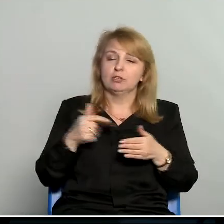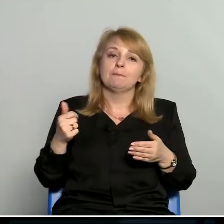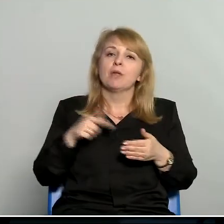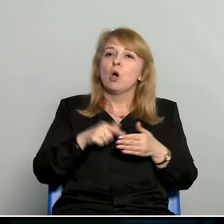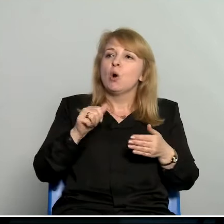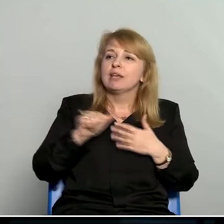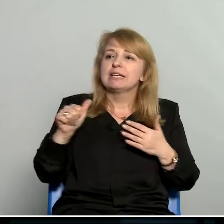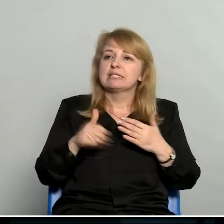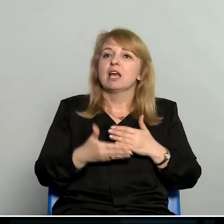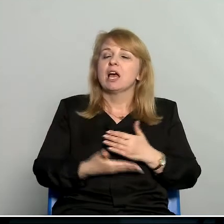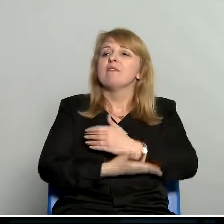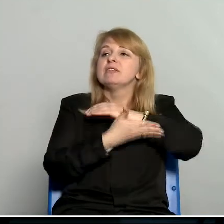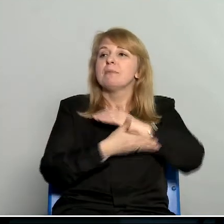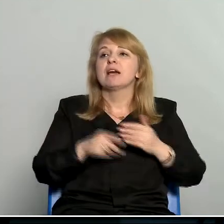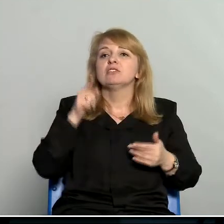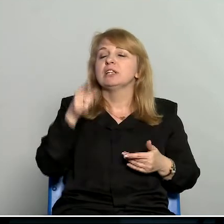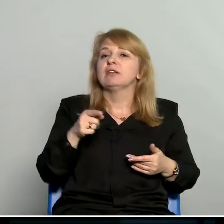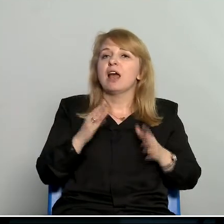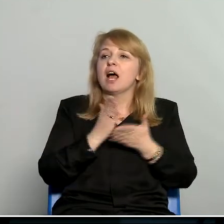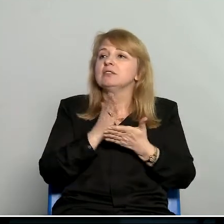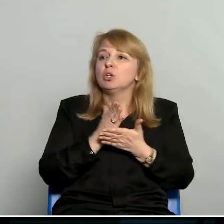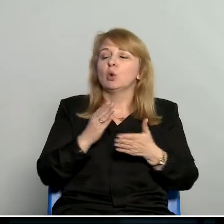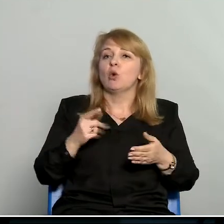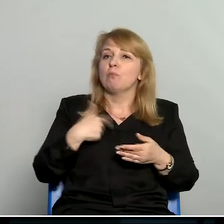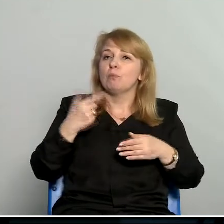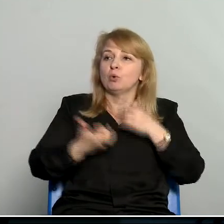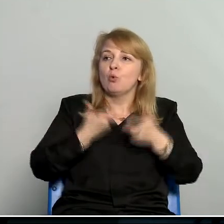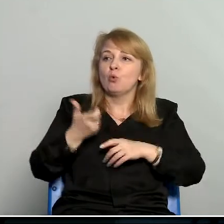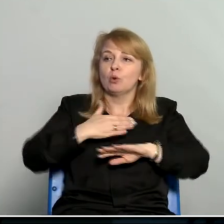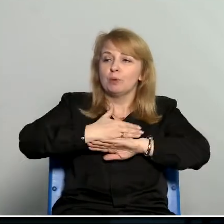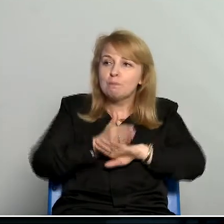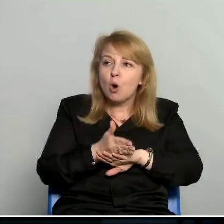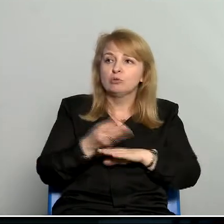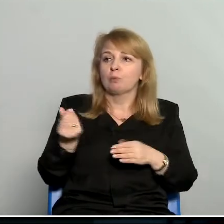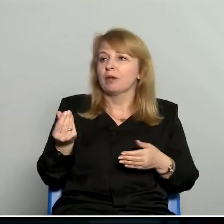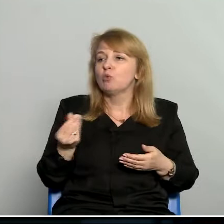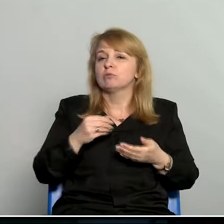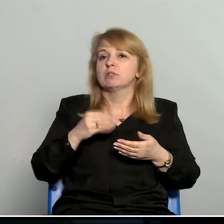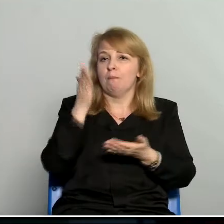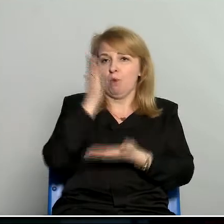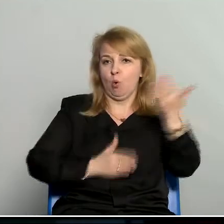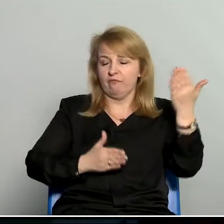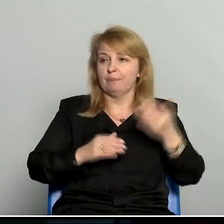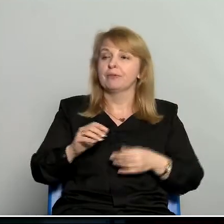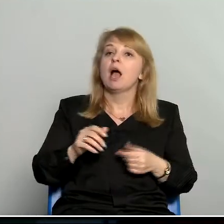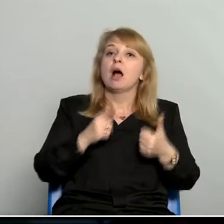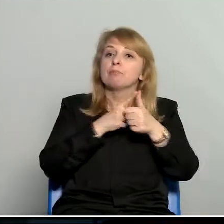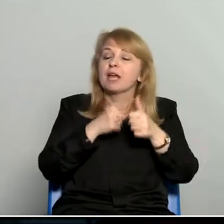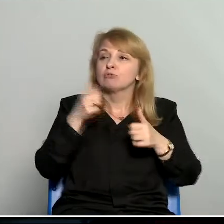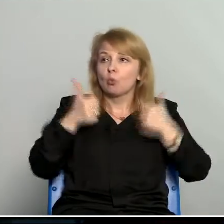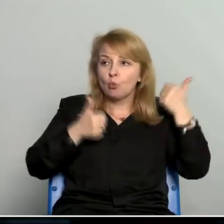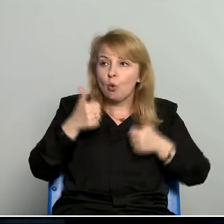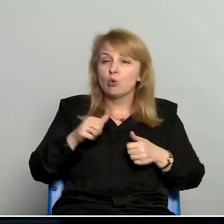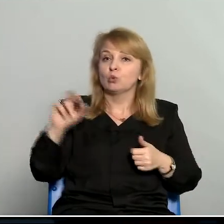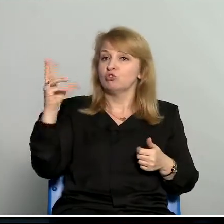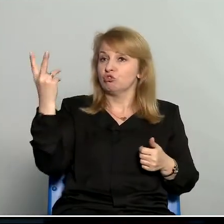wsparcie tylko dla ośrodków akredytowanych podzieliliśmy sobie alokację na pół. Pierwsze konkursy w